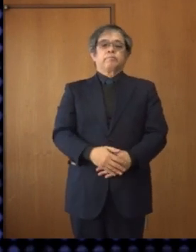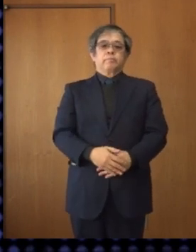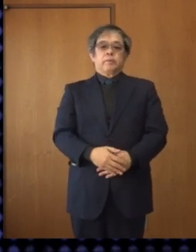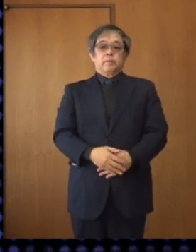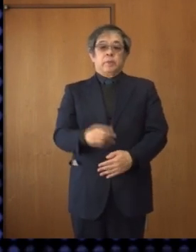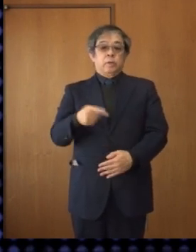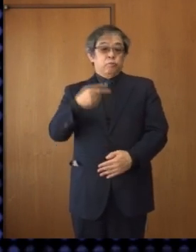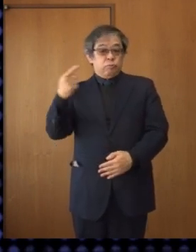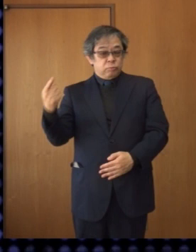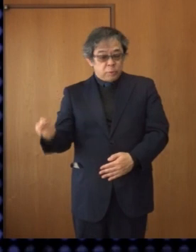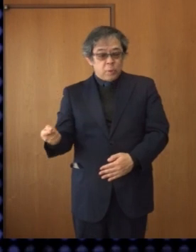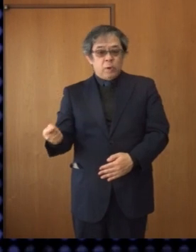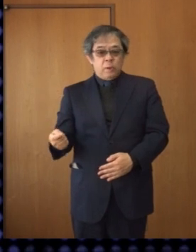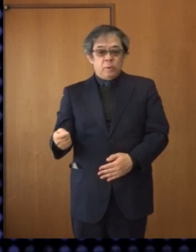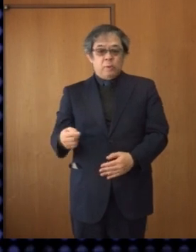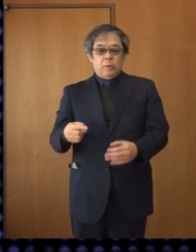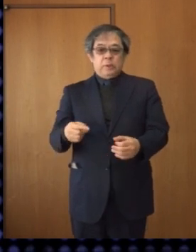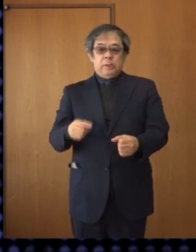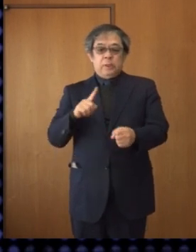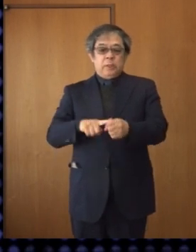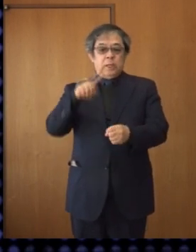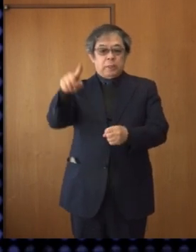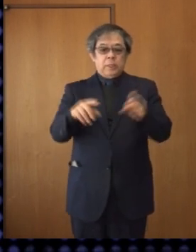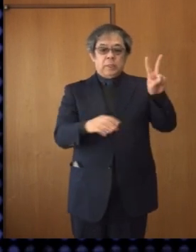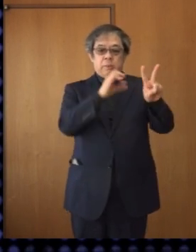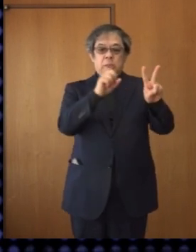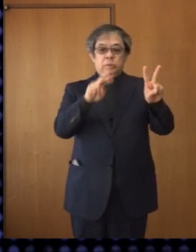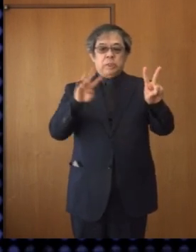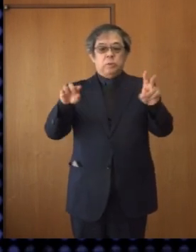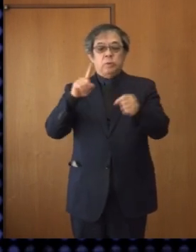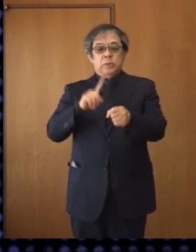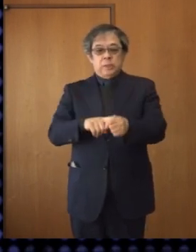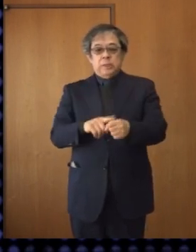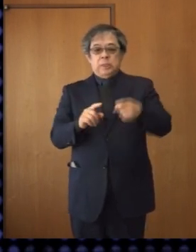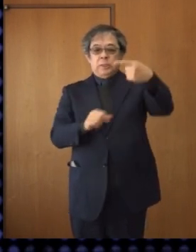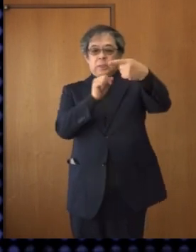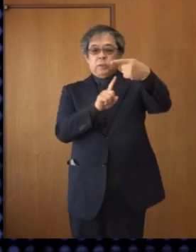次回は年明け2024年1月